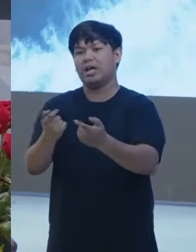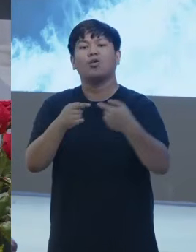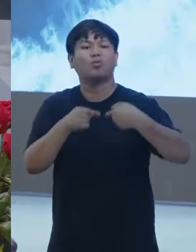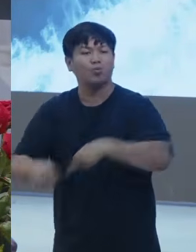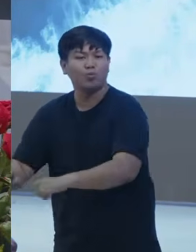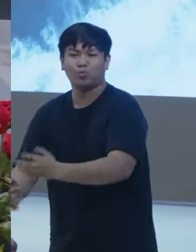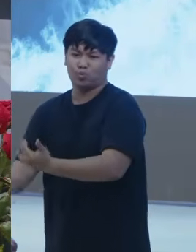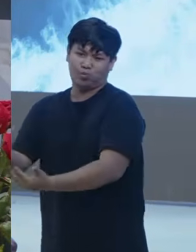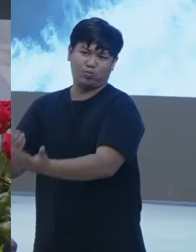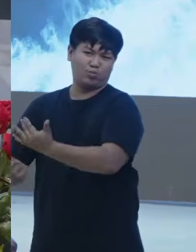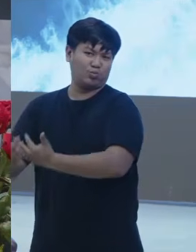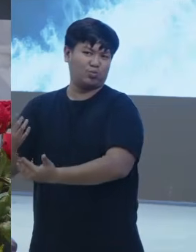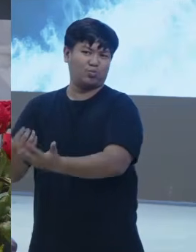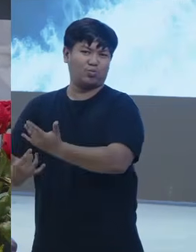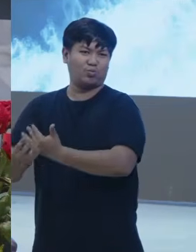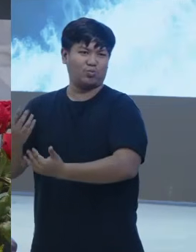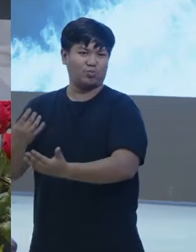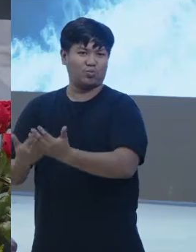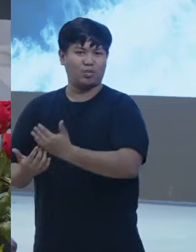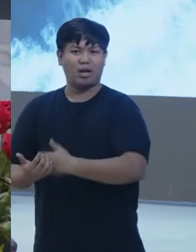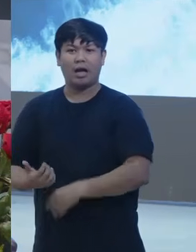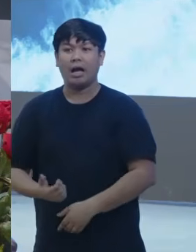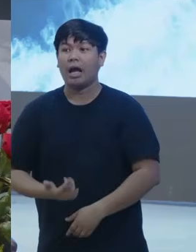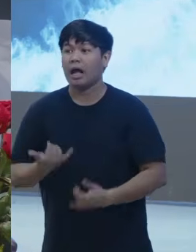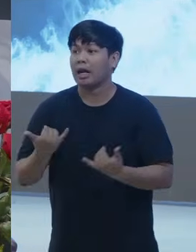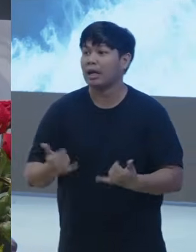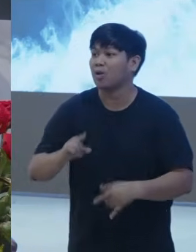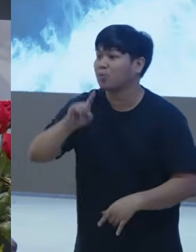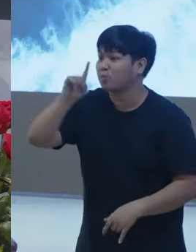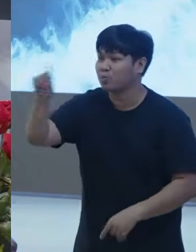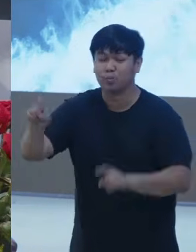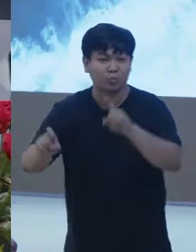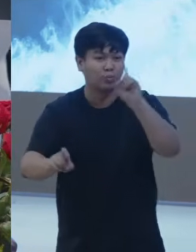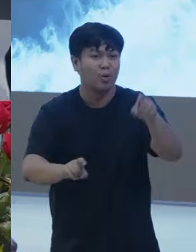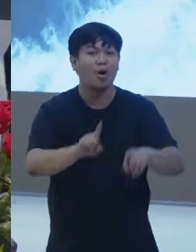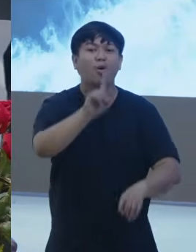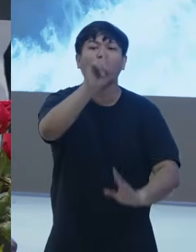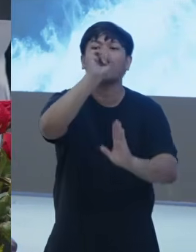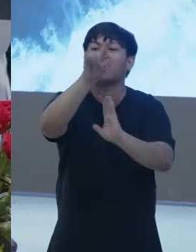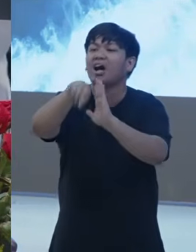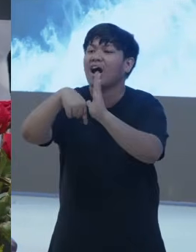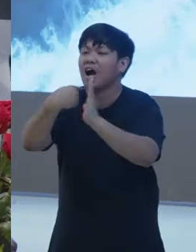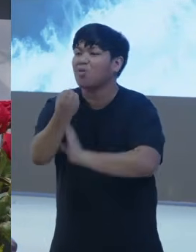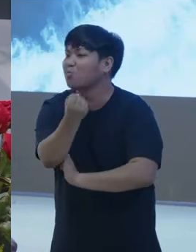lang. Ilang beses kayo nagkakasala sa loob ng isang oras?